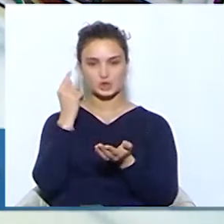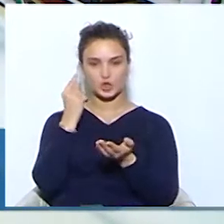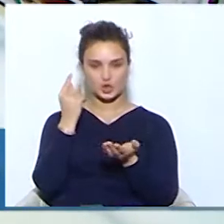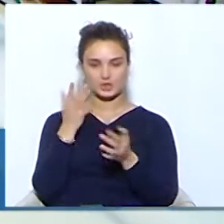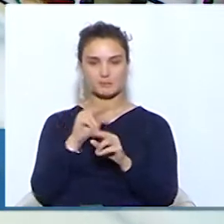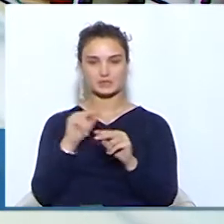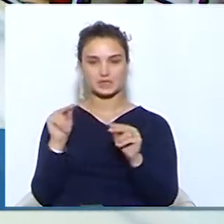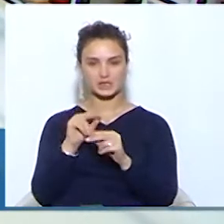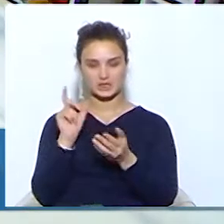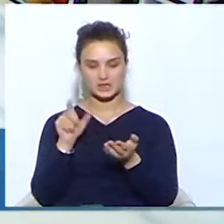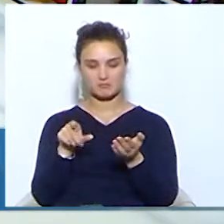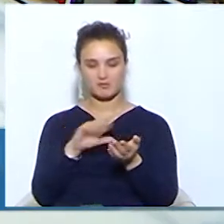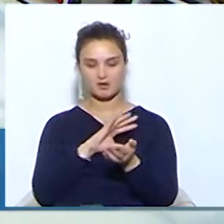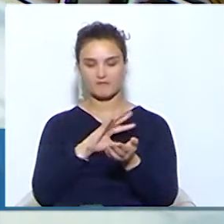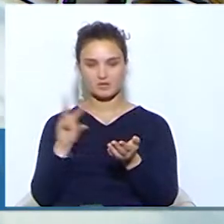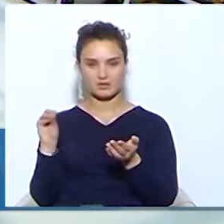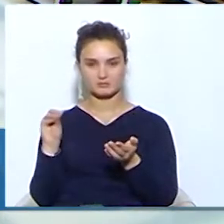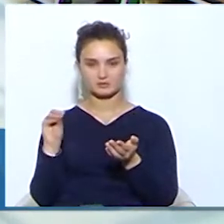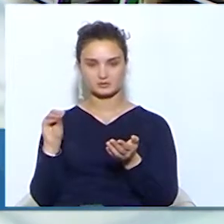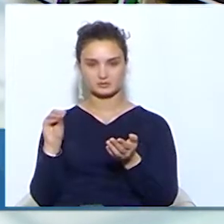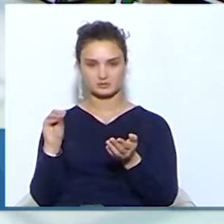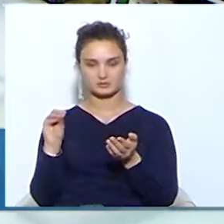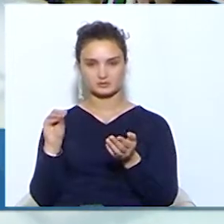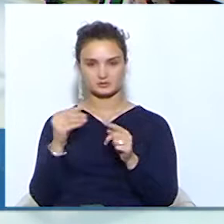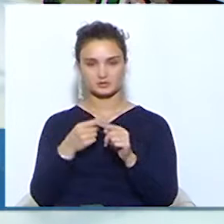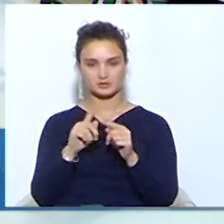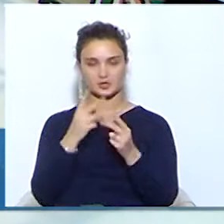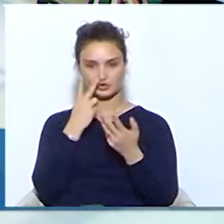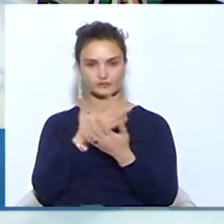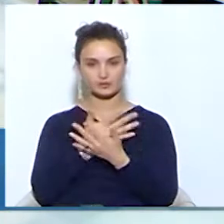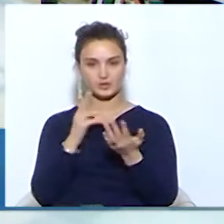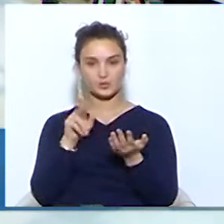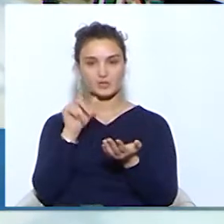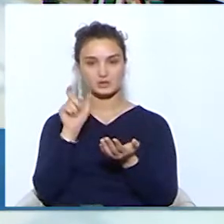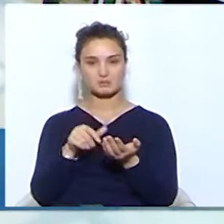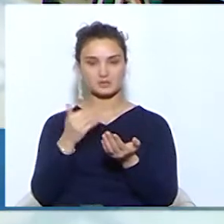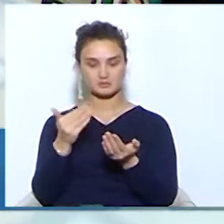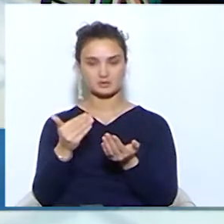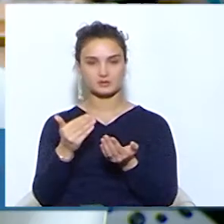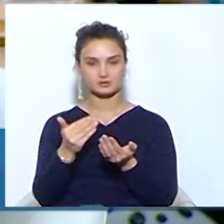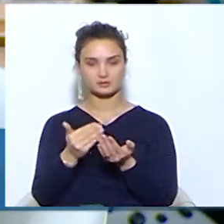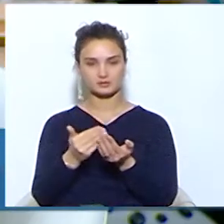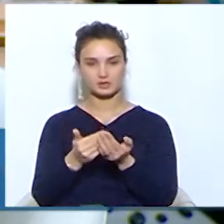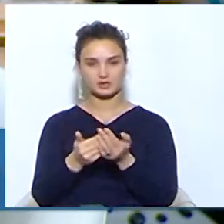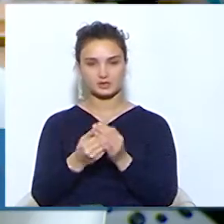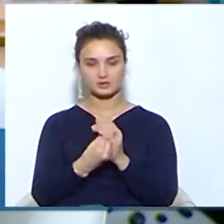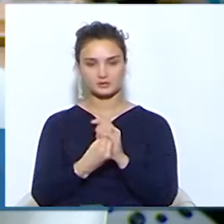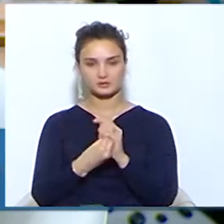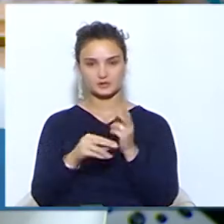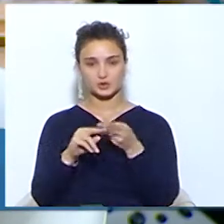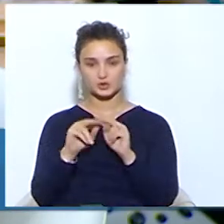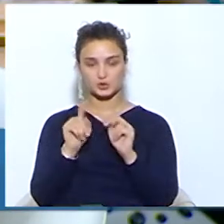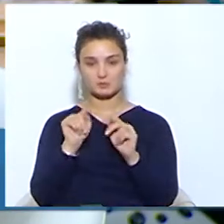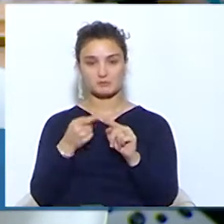ფსიქოლოგებმა, ტრენინგებმა, კოუჩებმა ყველა გამოიტანა სააშკარაოზე და ადამიანებთან მიიტანეს და მისაღწევი გახადეს ის,